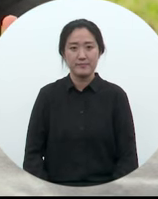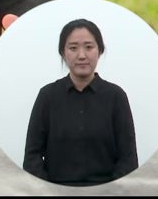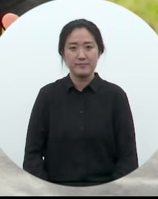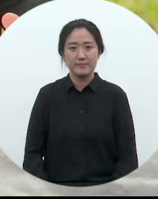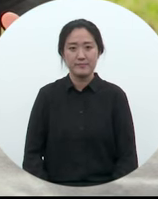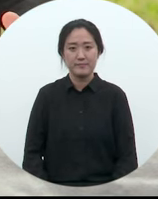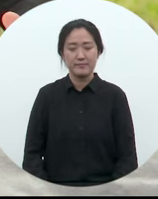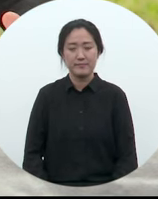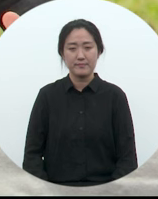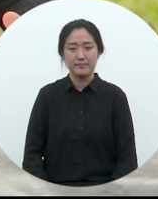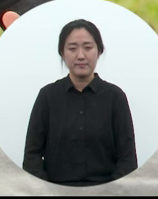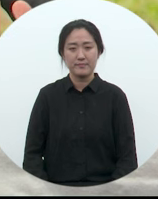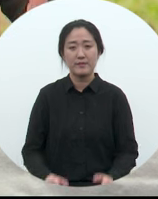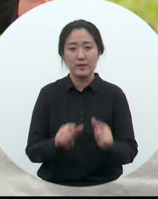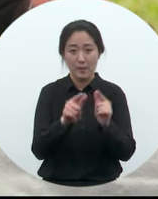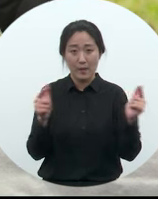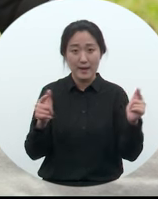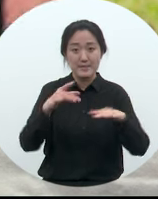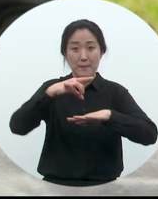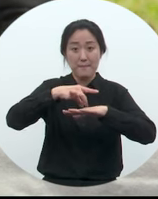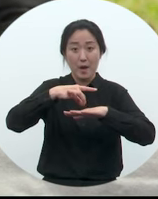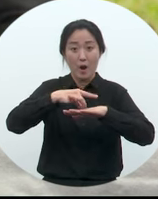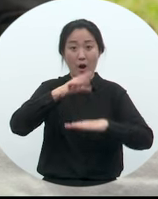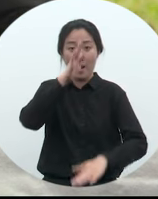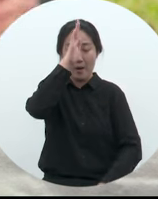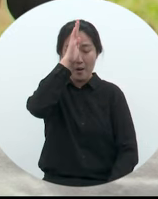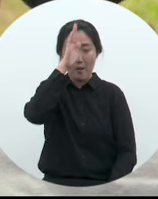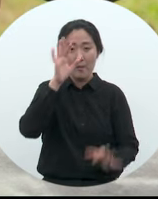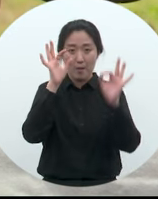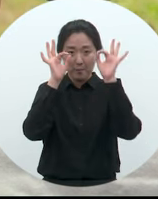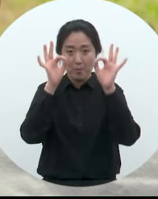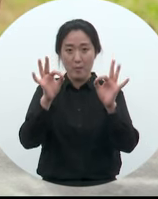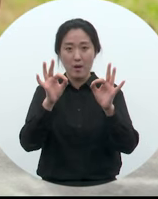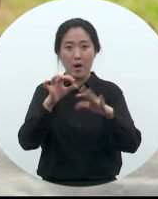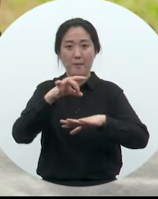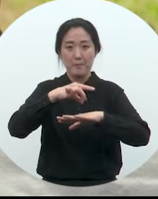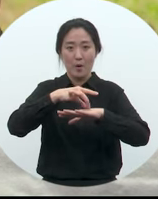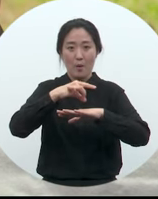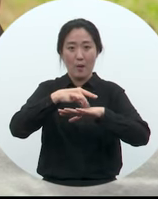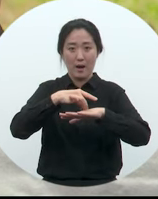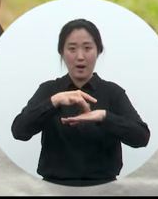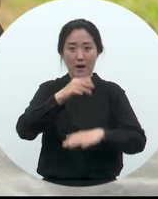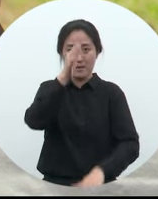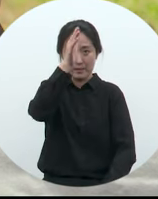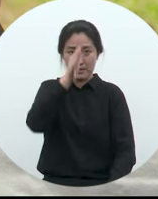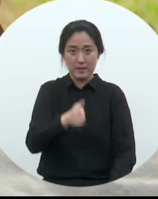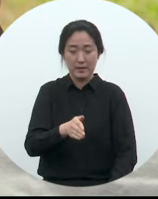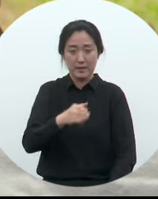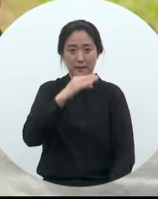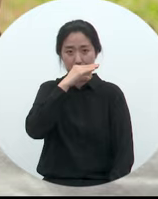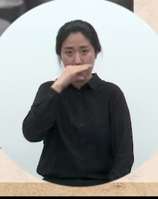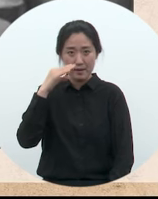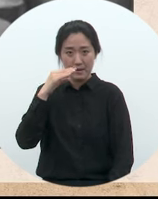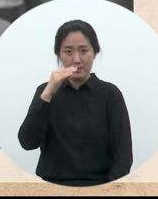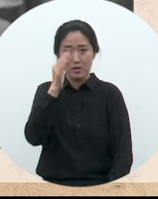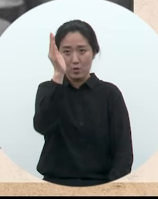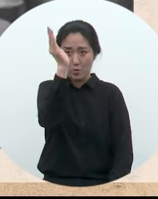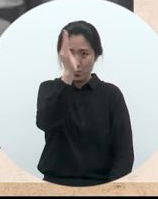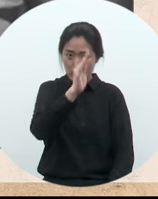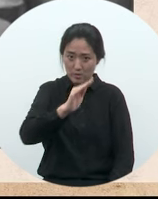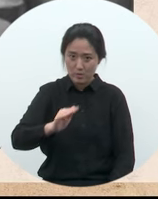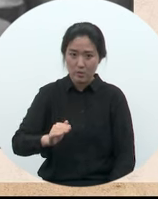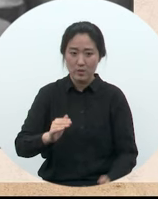이렇게 생각을 하시면 됩니다. 다양한 척추 질환이 있는데 왼편에 보게 되면 척추가 앞에서 봤을 때 이렇게 똑바라야